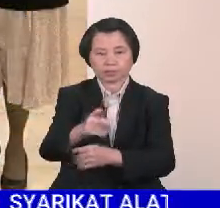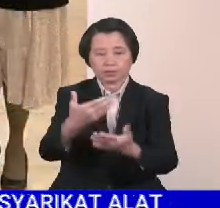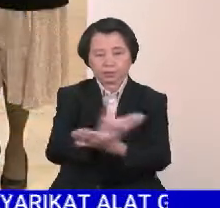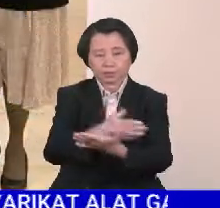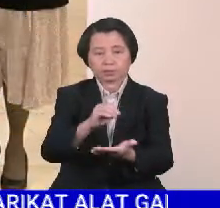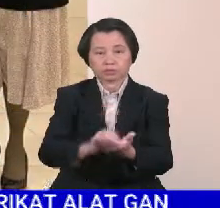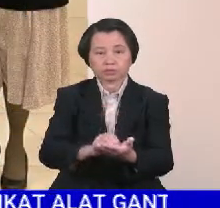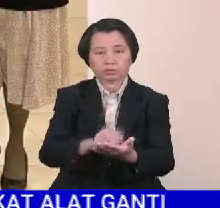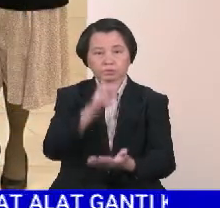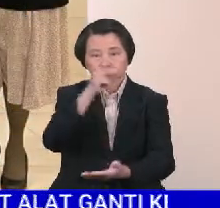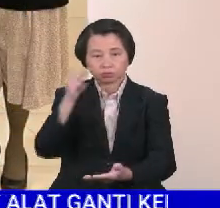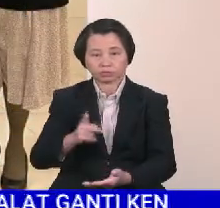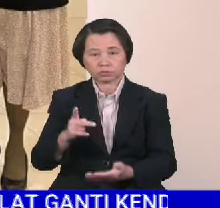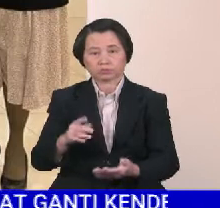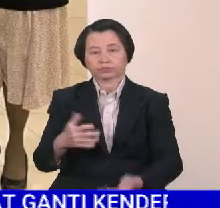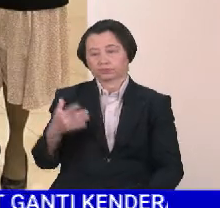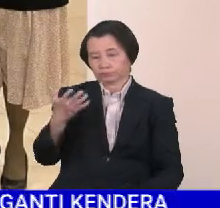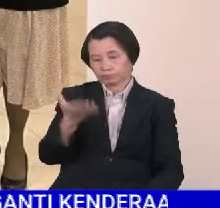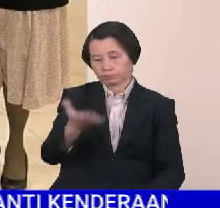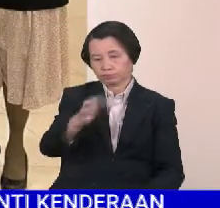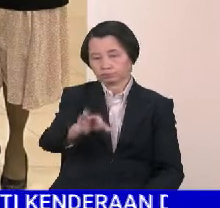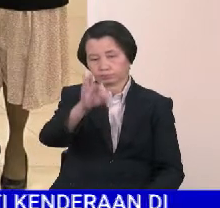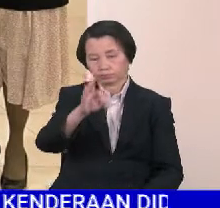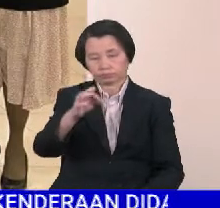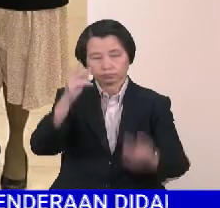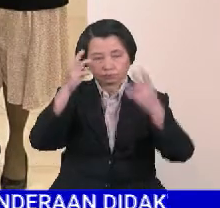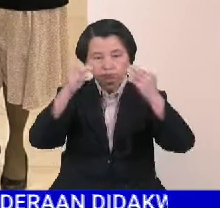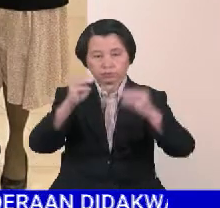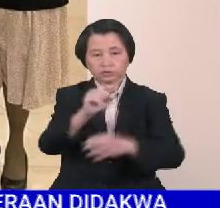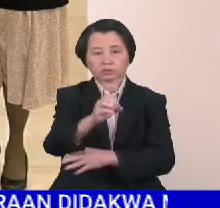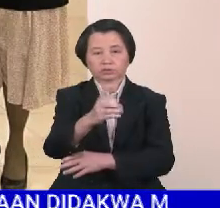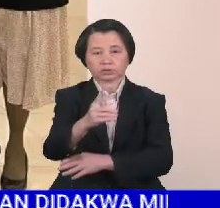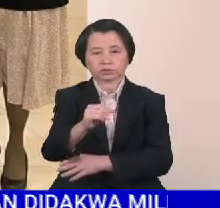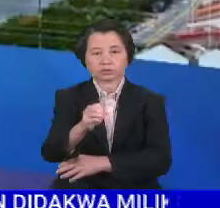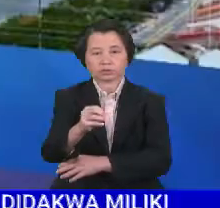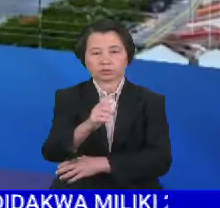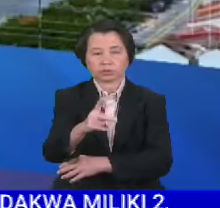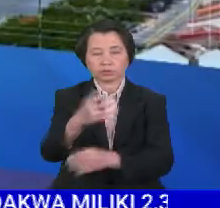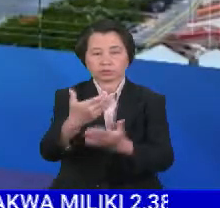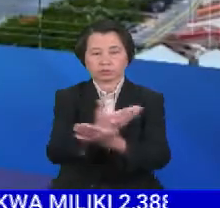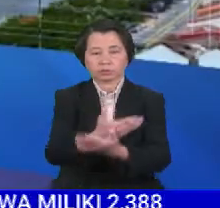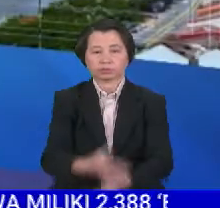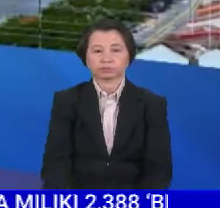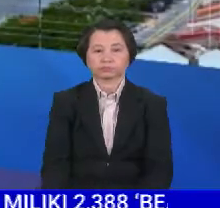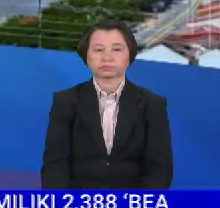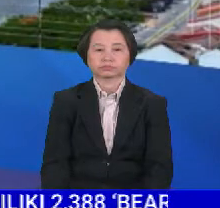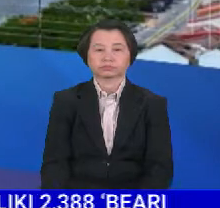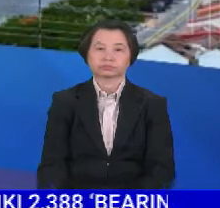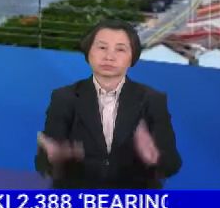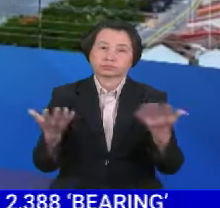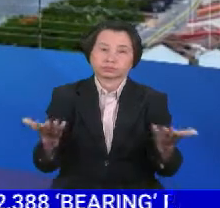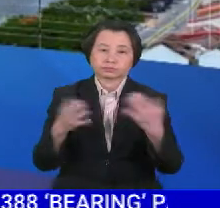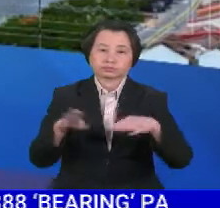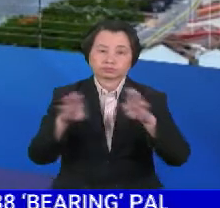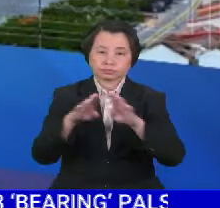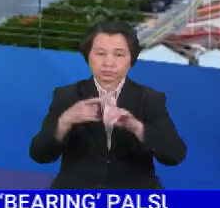kucing pada majelis tersebut Ayub Dari dilantik sebagai pengurus besar sedih yang baru baiknya itu sekian